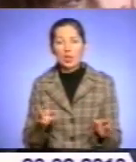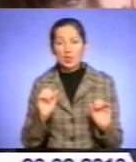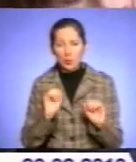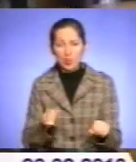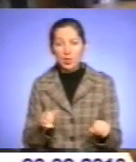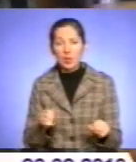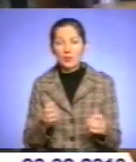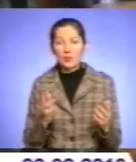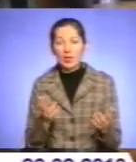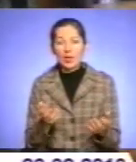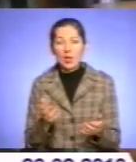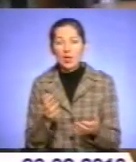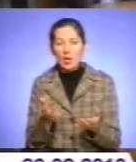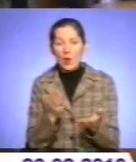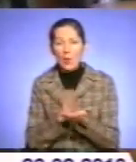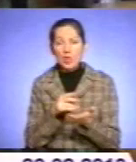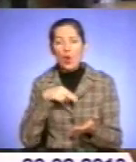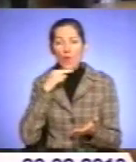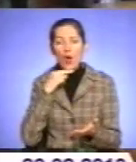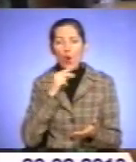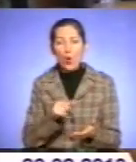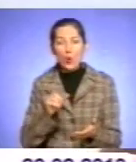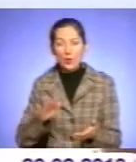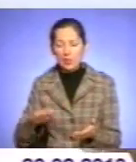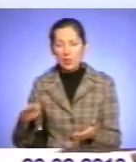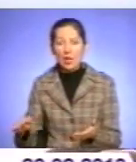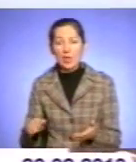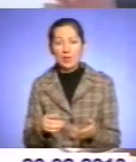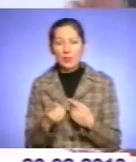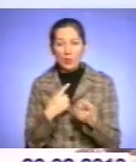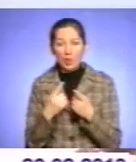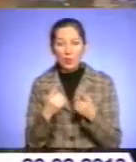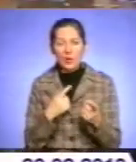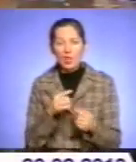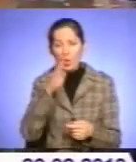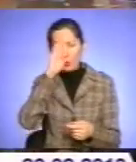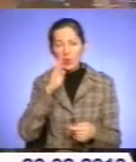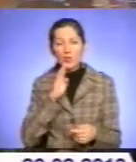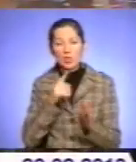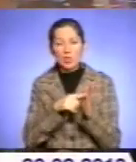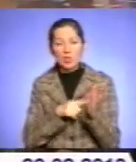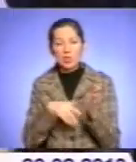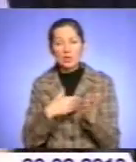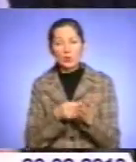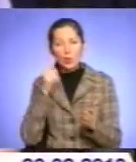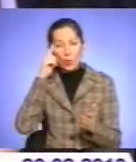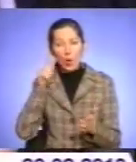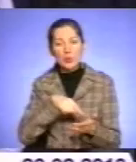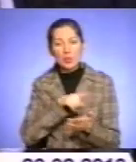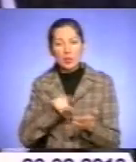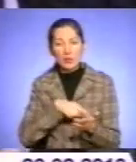та залучити їх до розмови. Хлопці та дівчата ділилися своїми роздумами, ставили запитання, які їх цікавили.